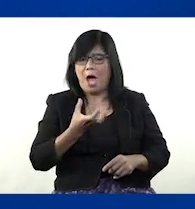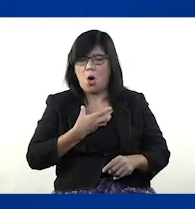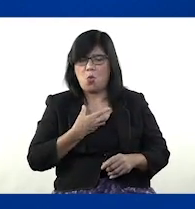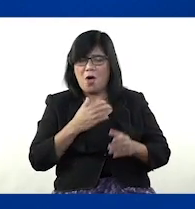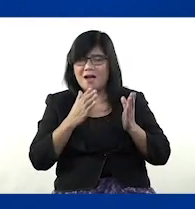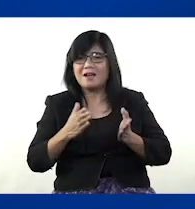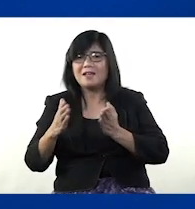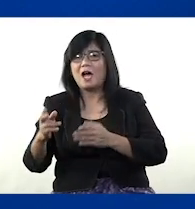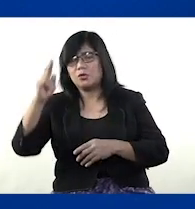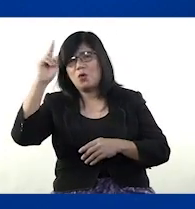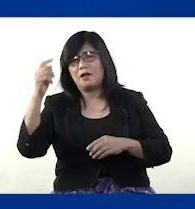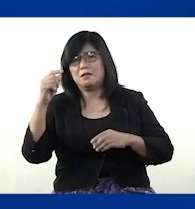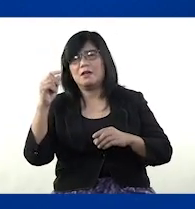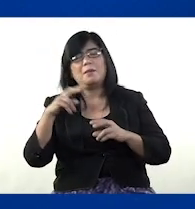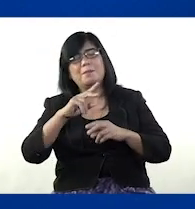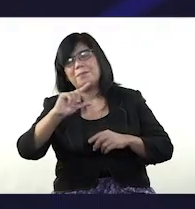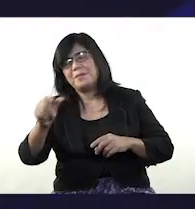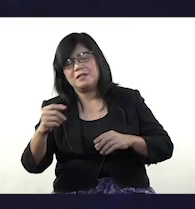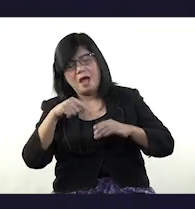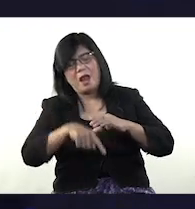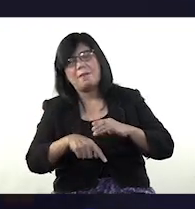tahu hal-hal lebih dalam tentang Tuhan